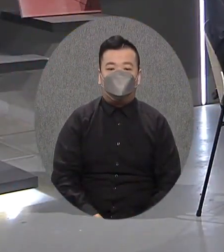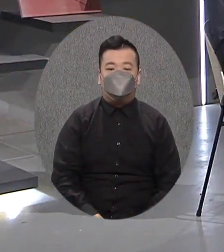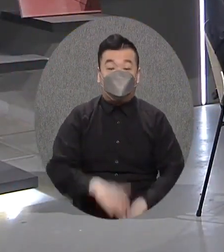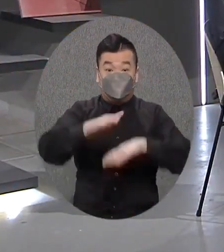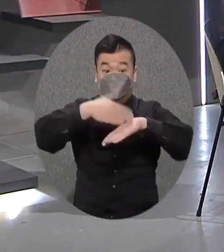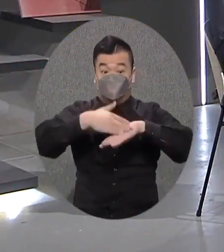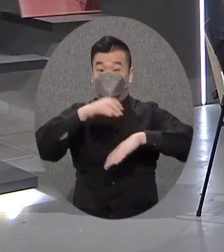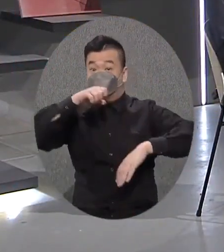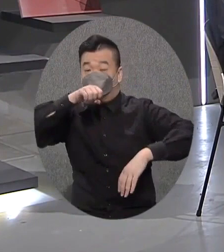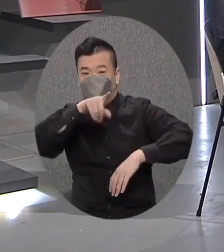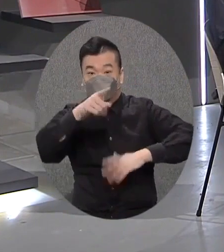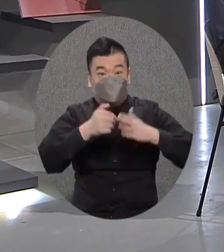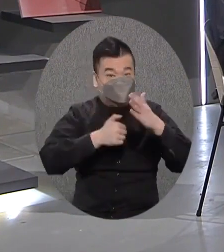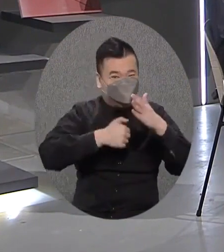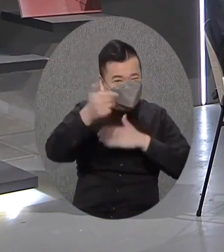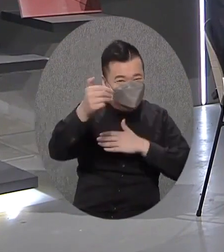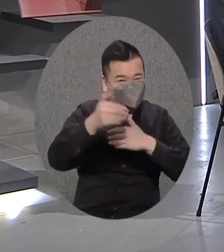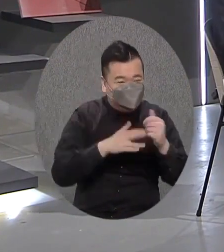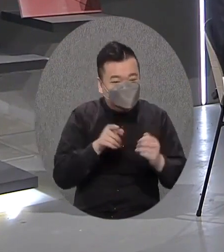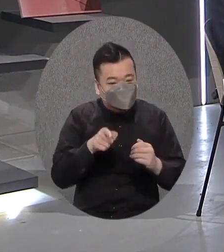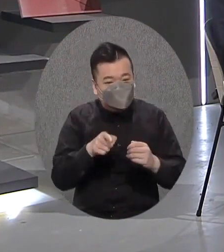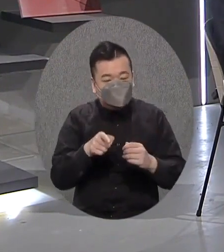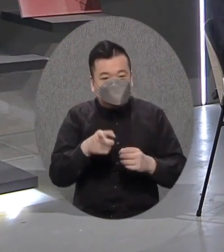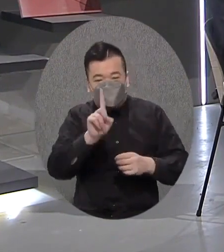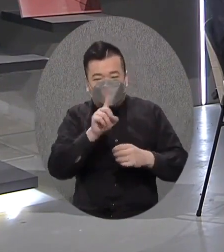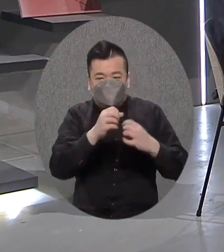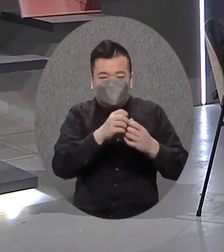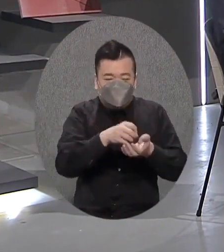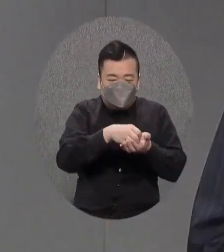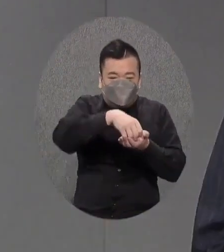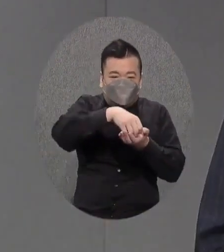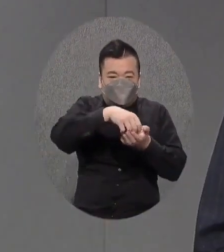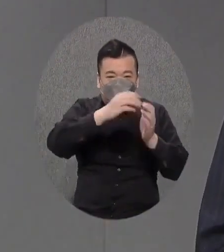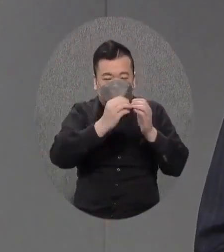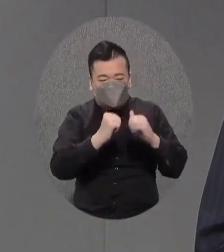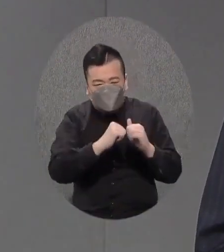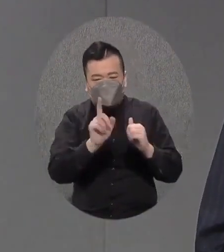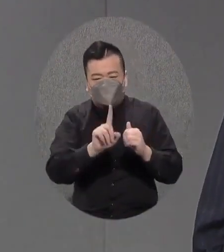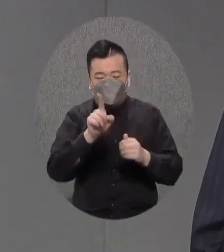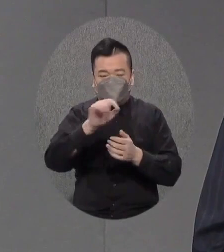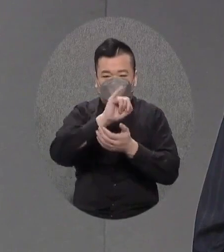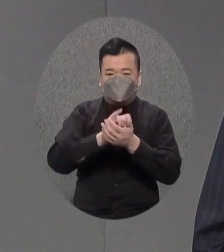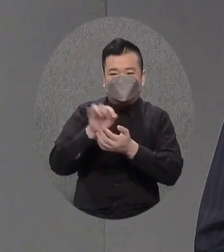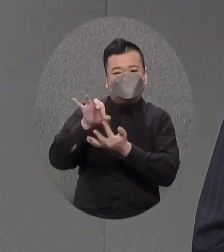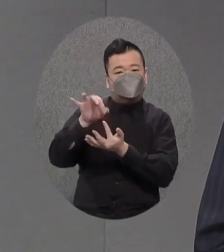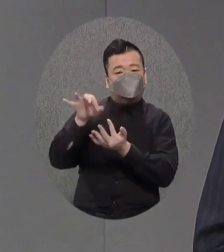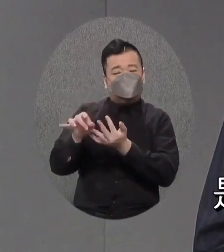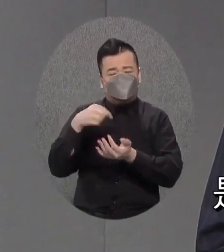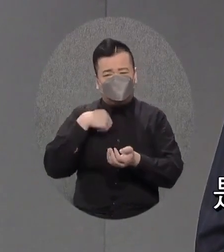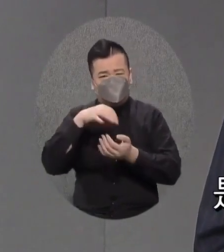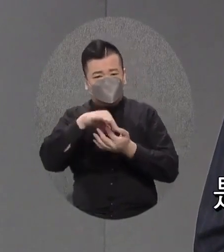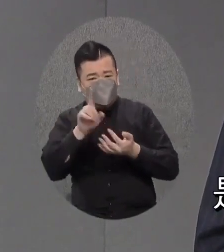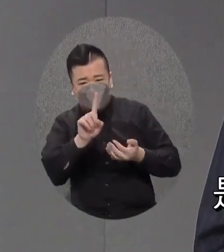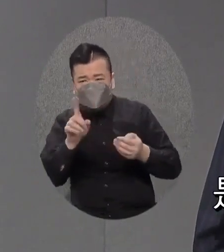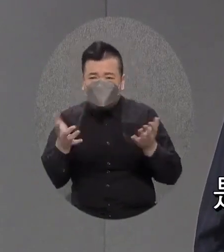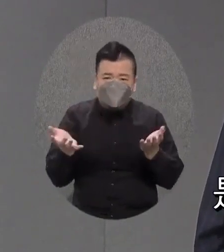就講咧就係技術性啦，即係話邊個凹邊個凸係指咩圖案。咁但係藝術家去選擇凹同凸嘅時候，其實嗰